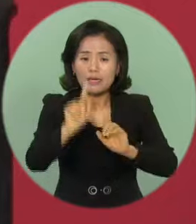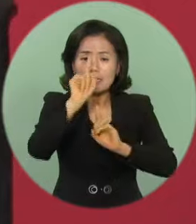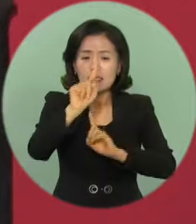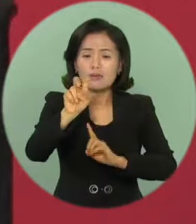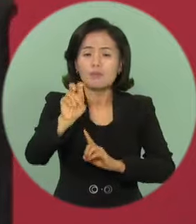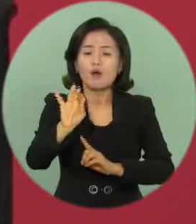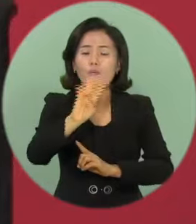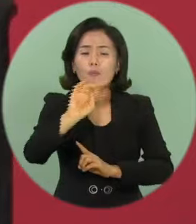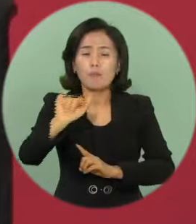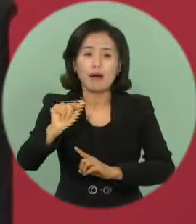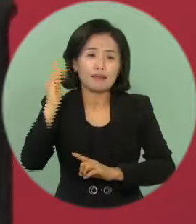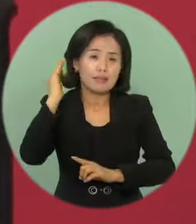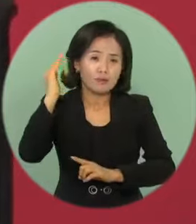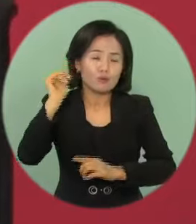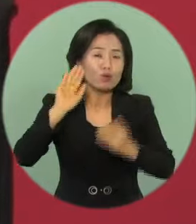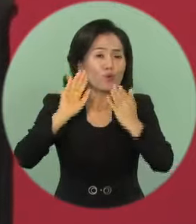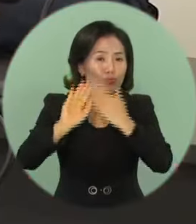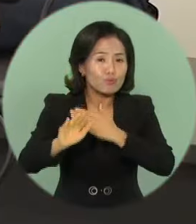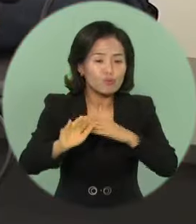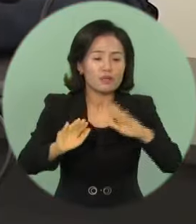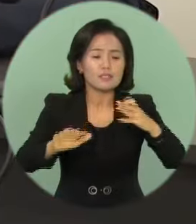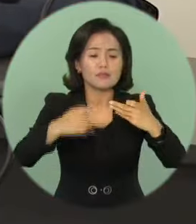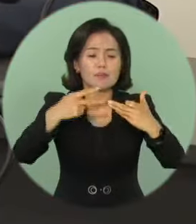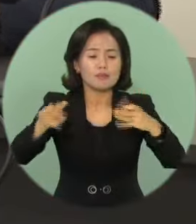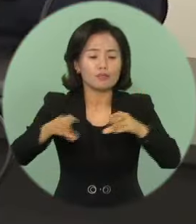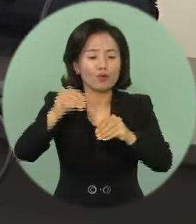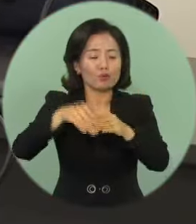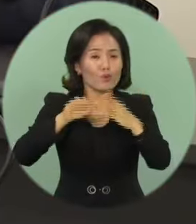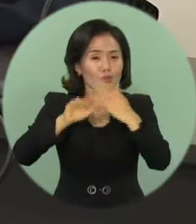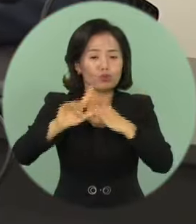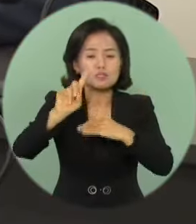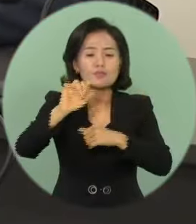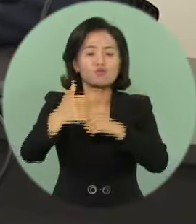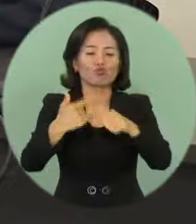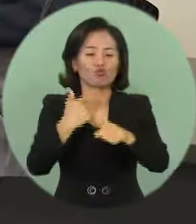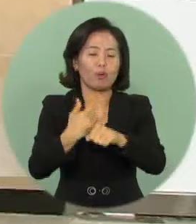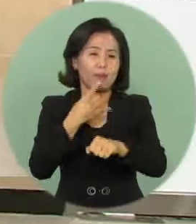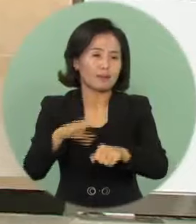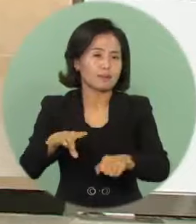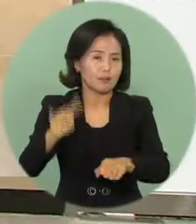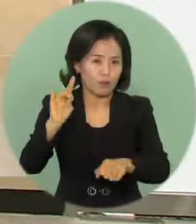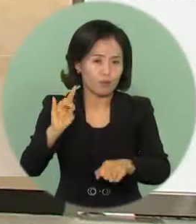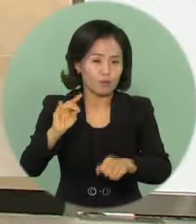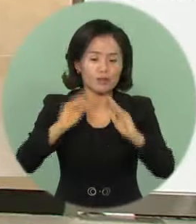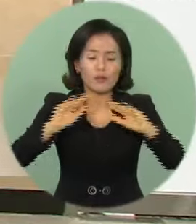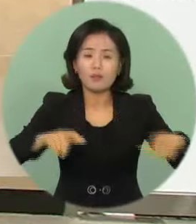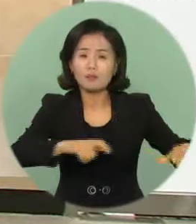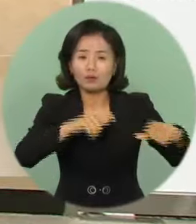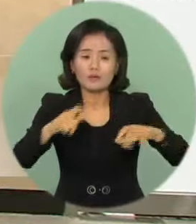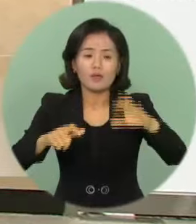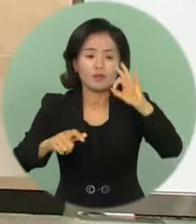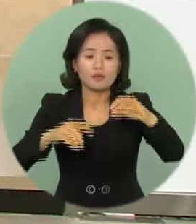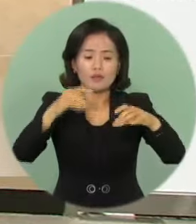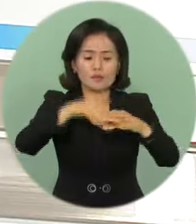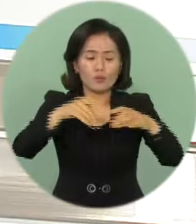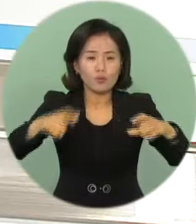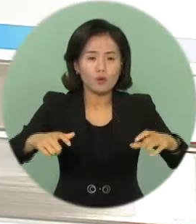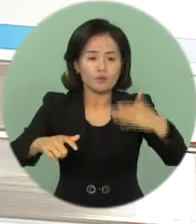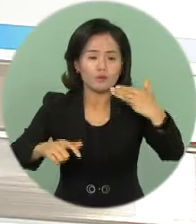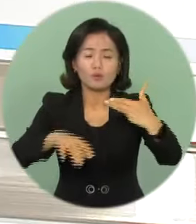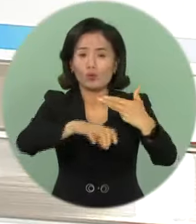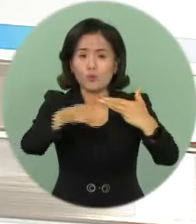정권 출범 직구 치러진 지난 18대 총선 이후 16년 만입니다 전남에서도 개 선거구 가운데